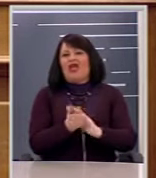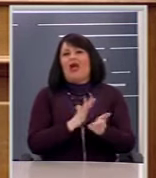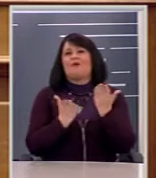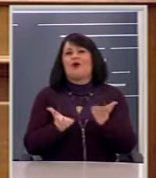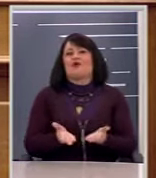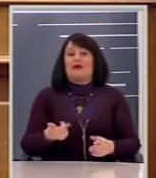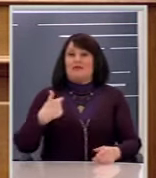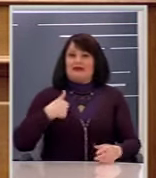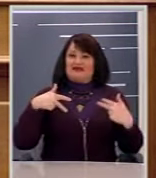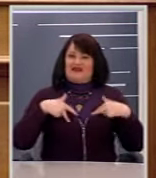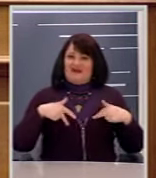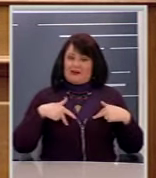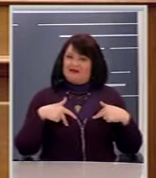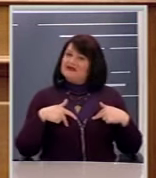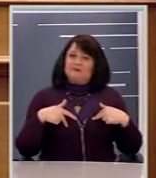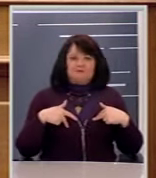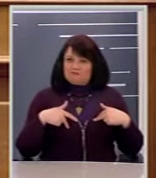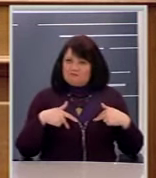η κυβέρνηση. Μία κυβέρνηση